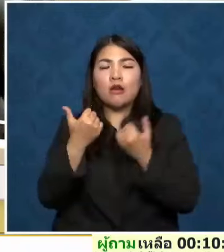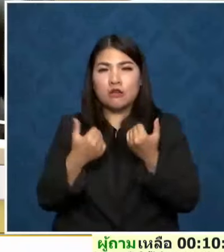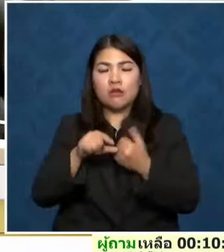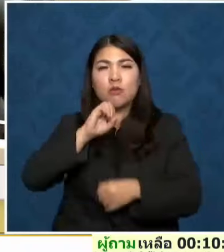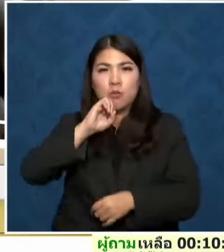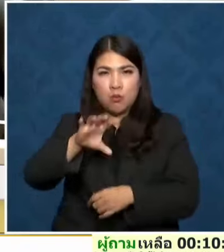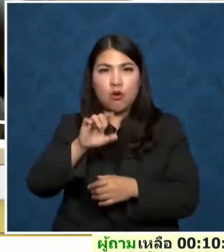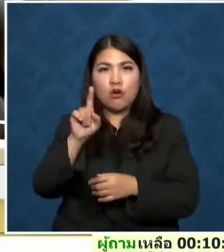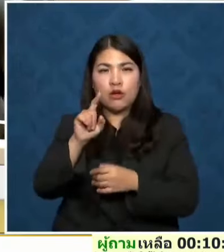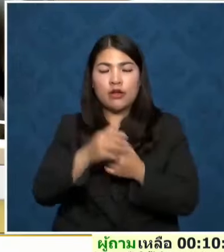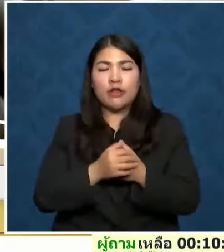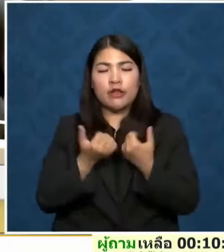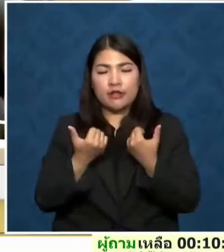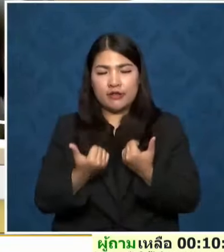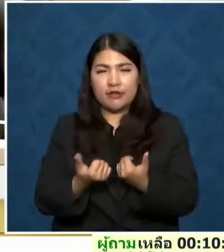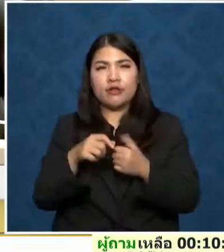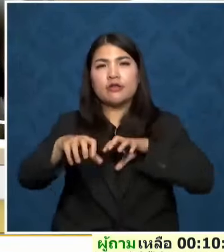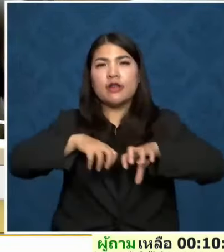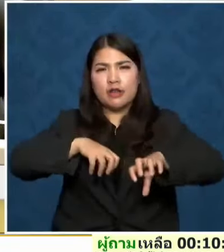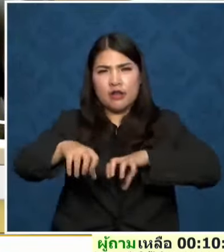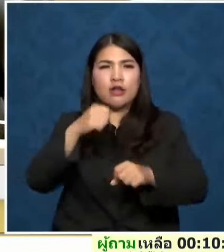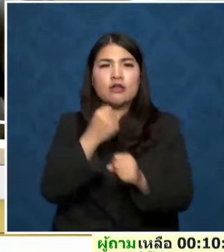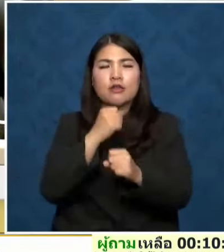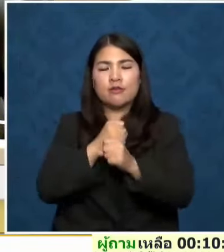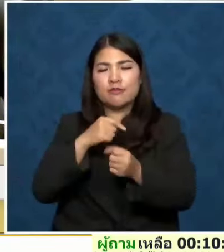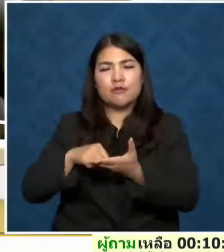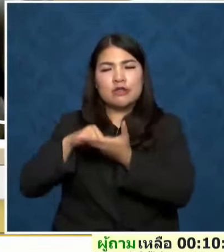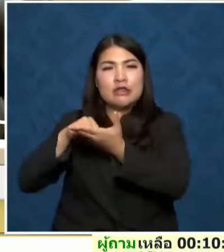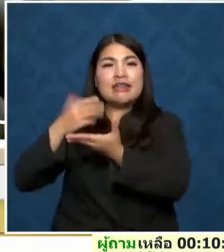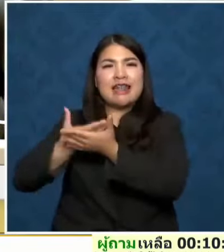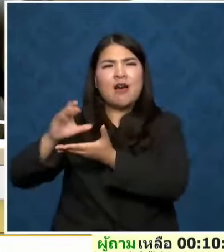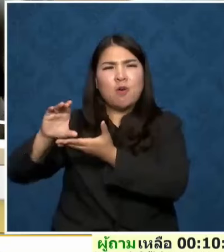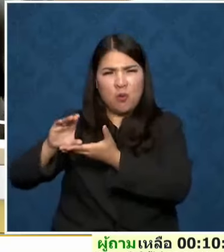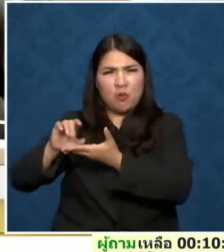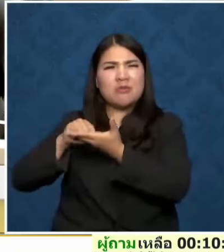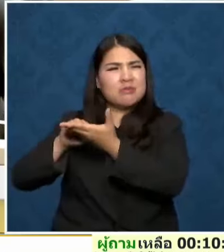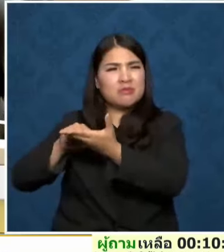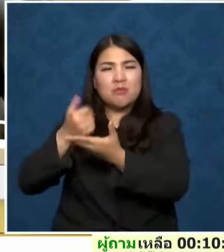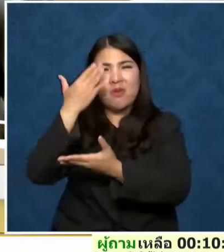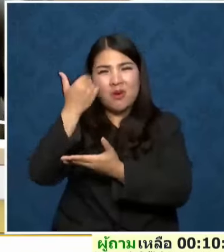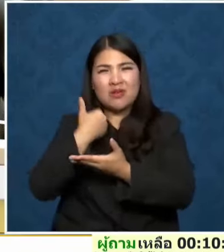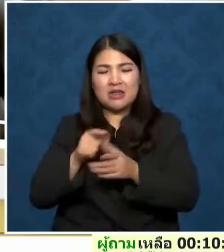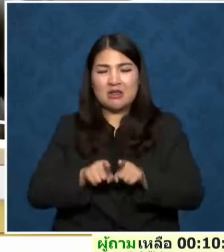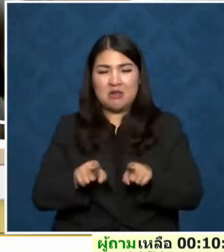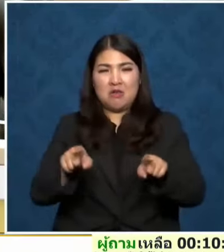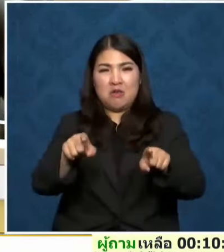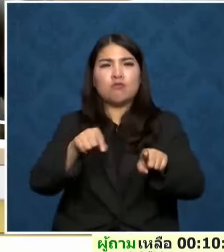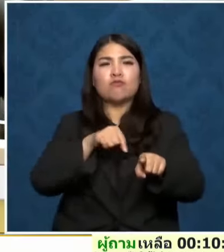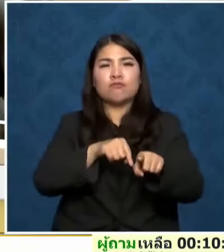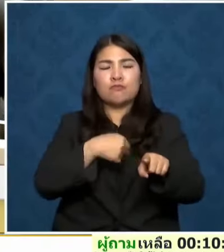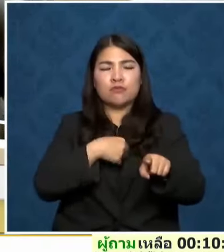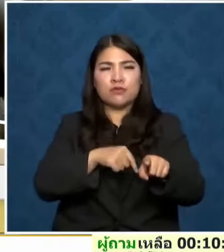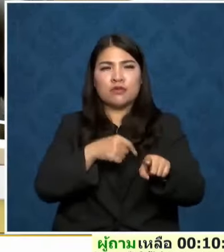วากท่านนำทรีวัยรีบดำเดินการจัดสันรถประมาณไปทงสองเส้น ทั้สายหลงทั้งทั้หลวงใส